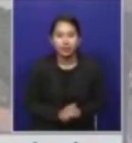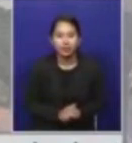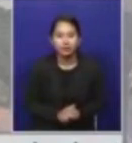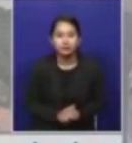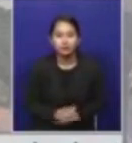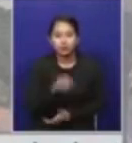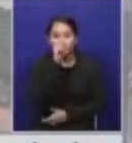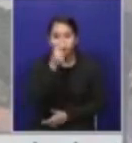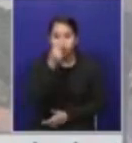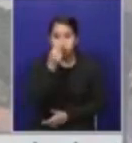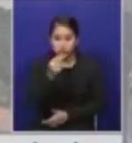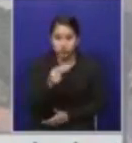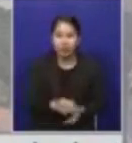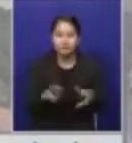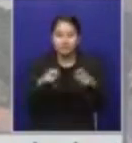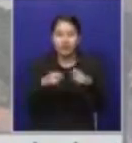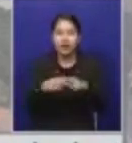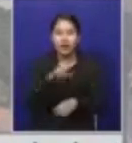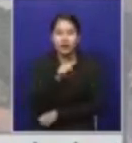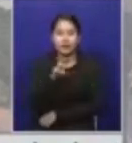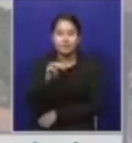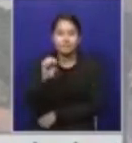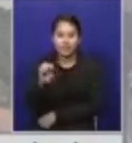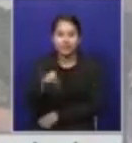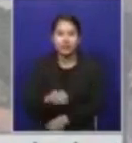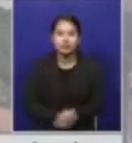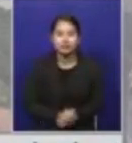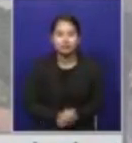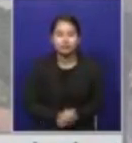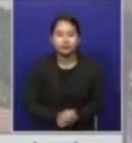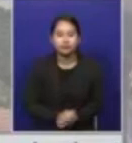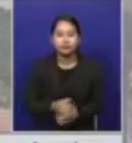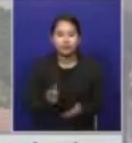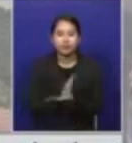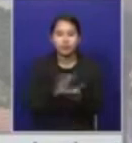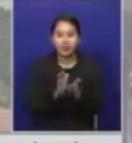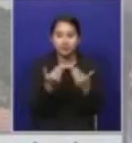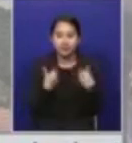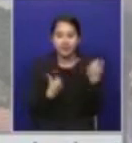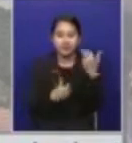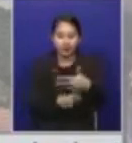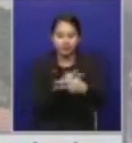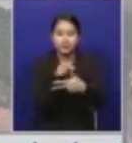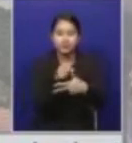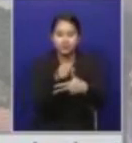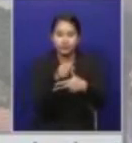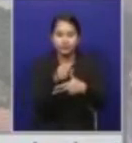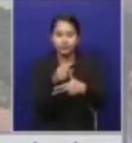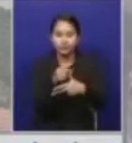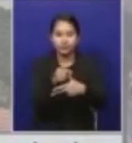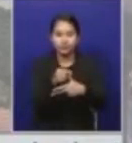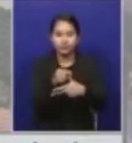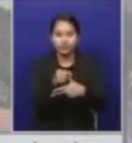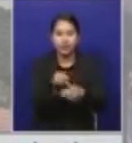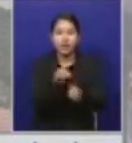าเรามาดูเรื่องปัญหาของ SME นะครับหรือปัญหาของคนตัวเล็กนะครับก็จะมี3ประเด็นเรื่องแรกจะเป็นเรื่องของการเยียว